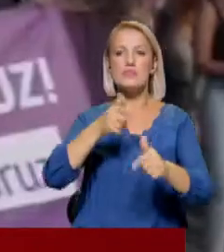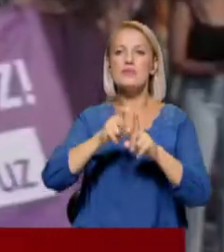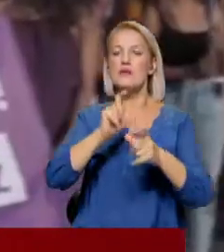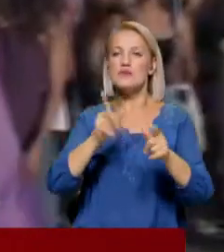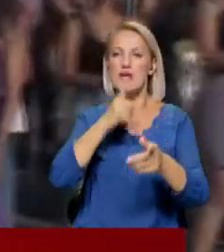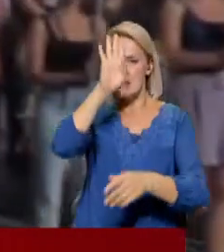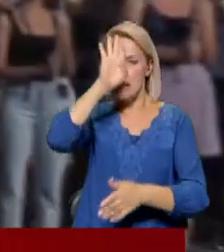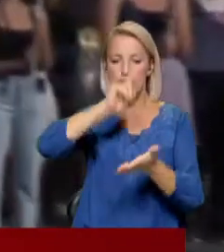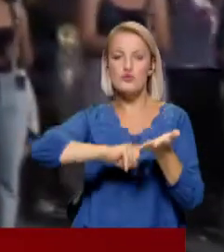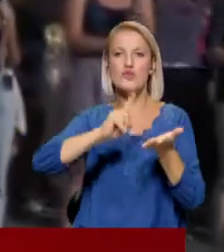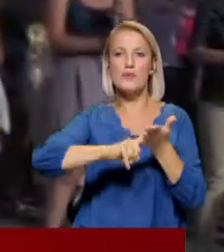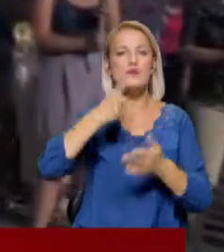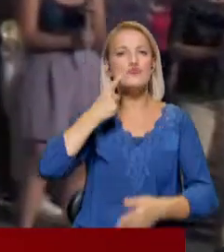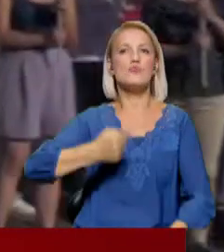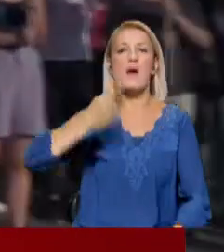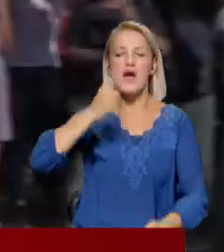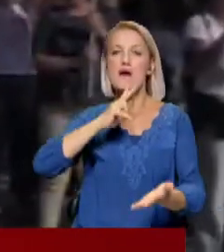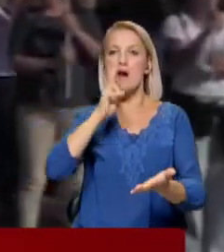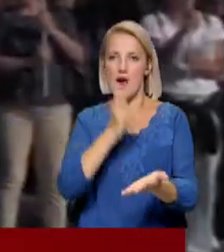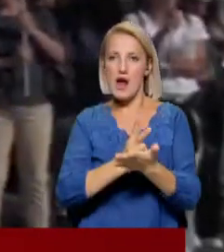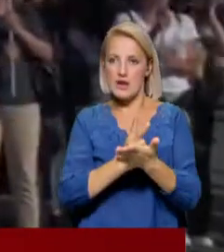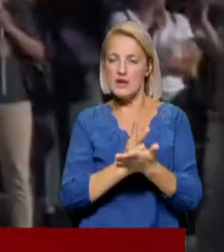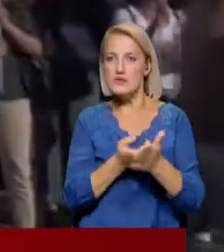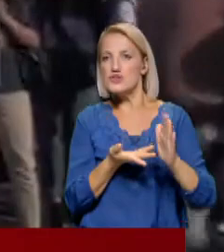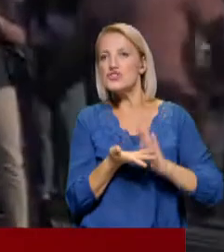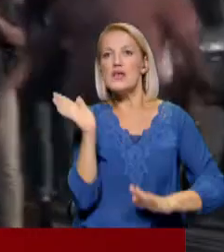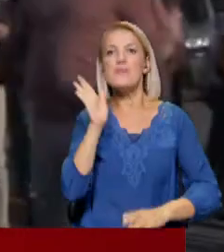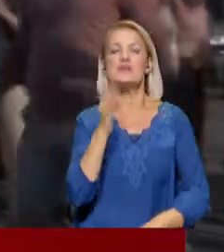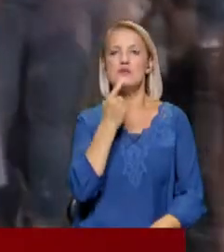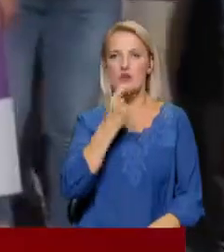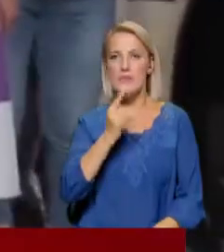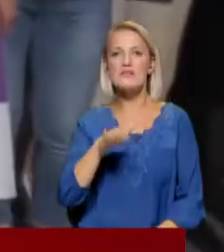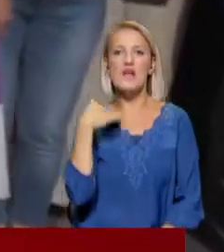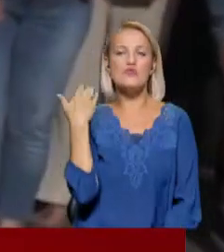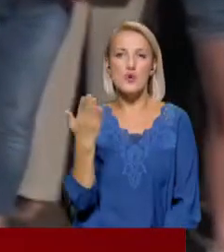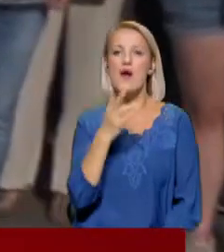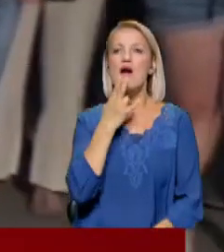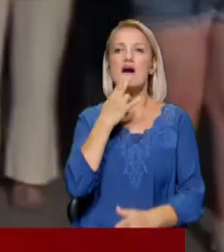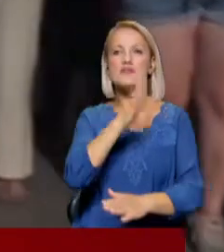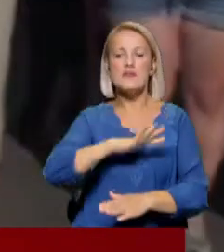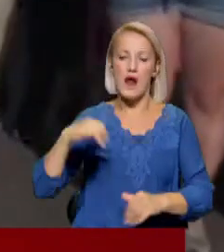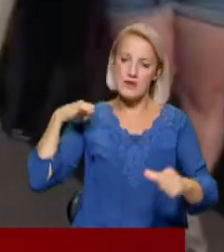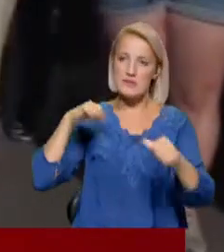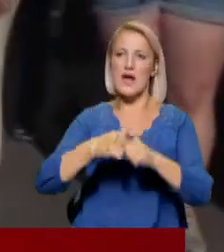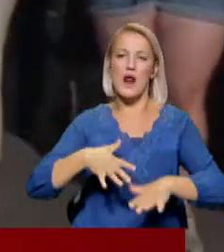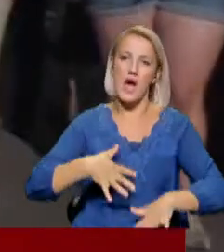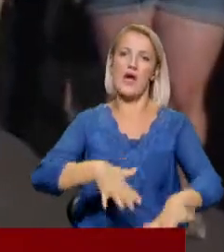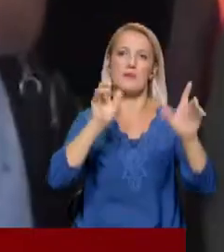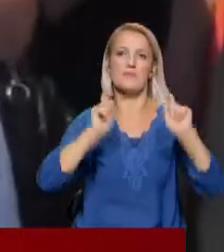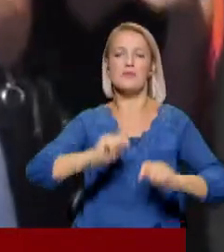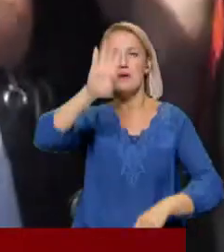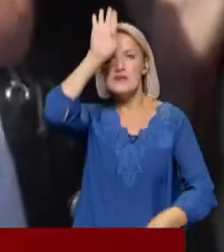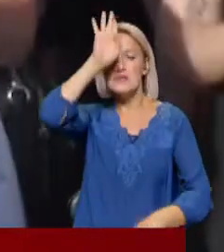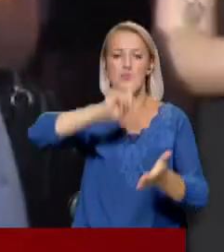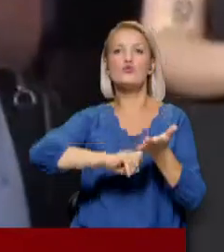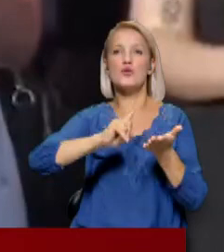İstanbul Sözleşmesi'nde Cumhurbaşkanı kararıyla çıkılabileceğini söylemesinin ardından kadınlar bir kez daha eylemdeydi.